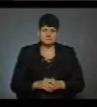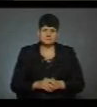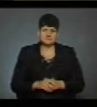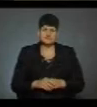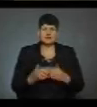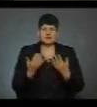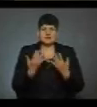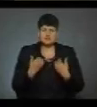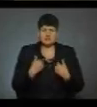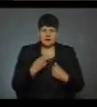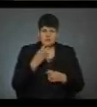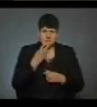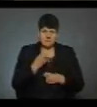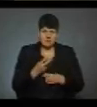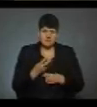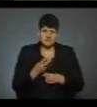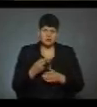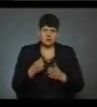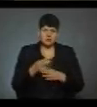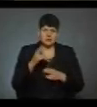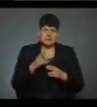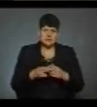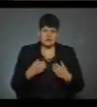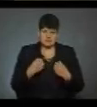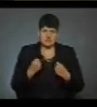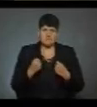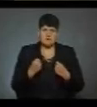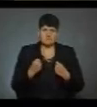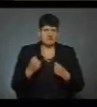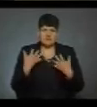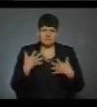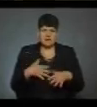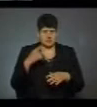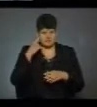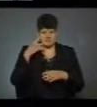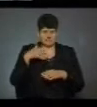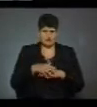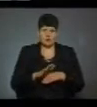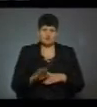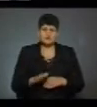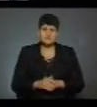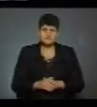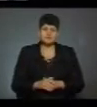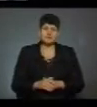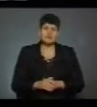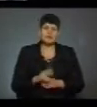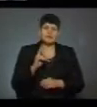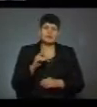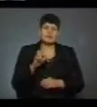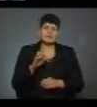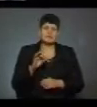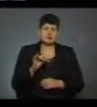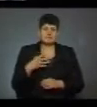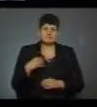Наскільки я бачу, то він до кінця тримався, він навіть не втратив свідомості. Кіборг зі Львівщини Любомир